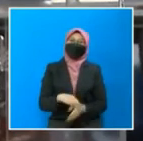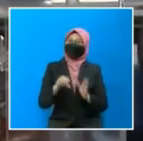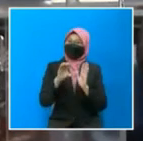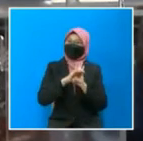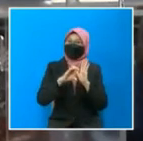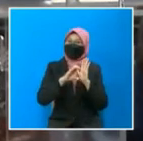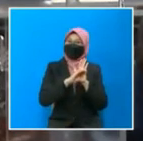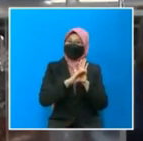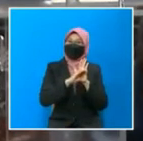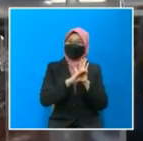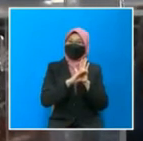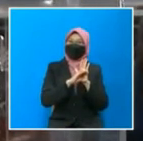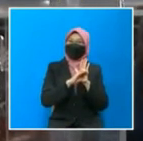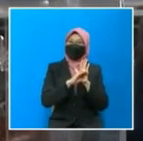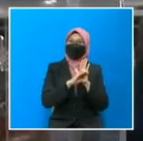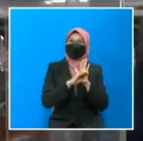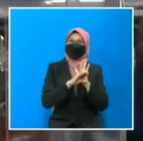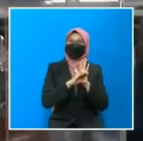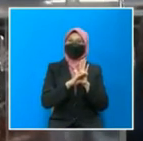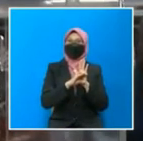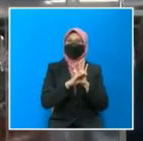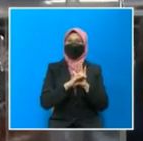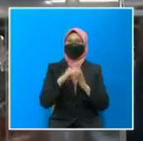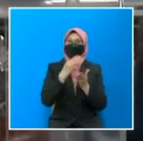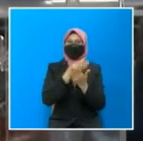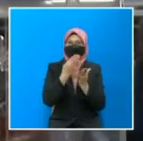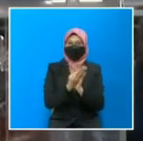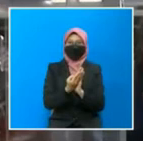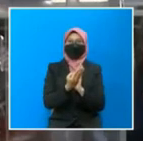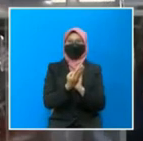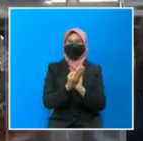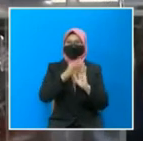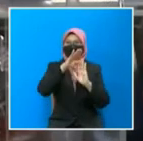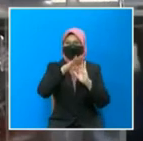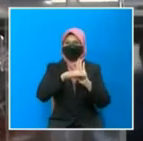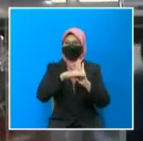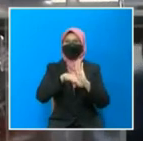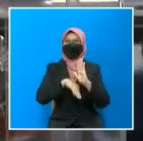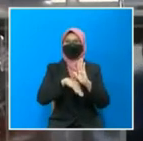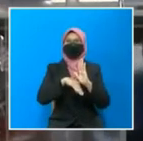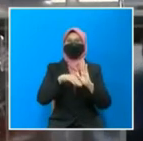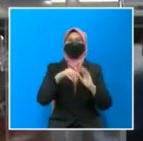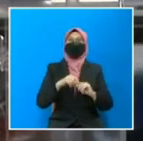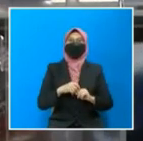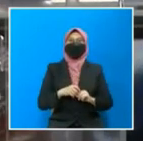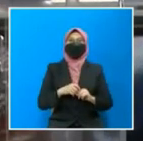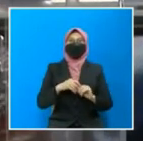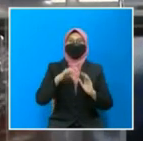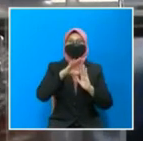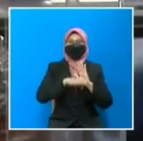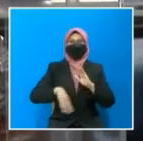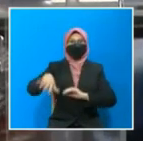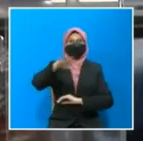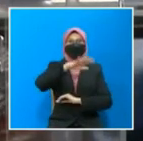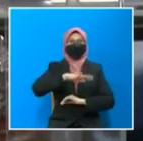Contohnya, defisit bajet akan diturunkan daripada